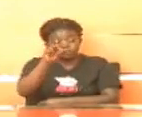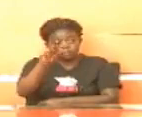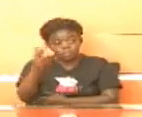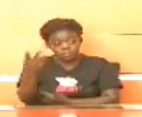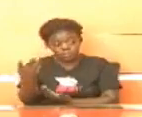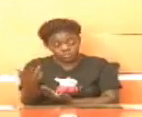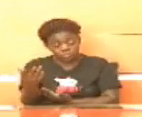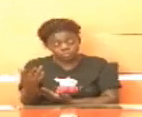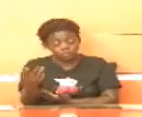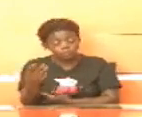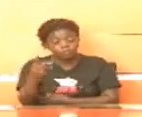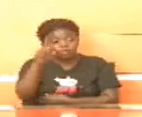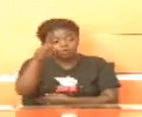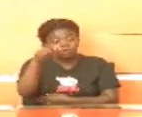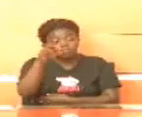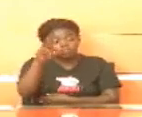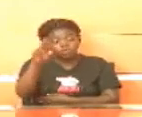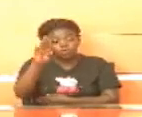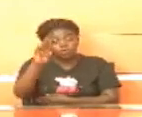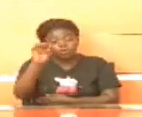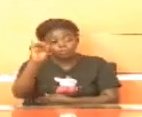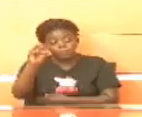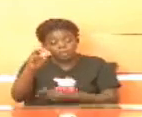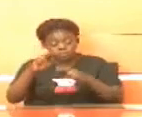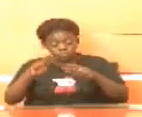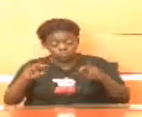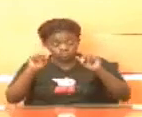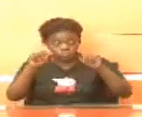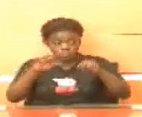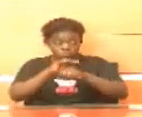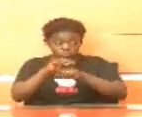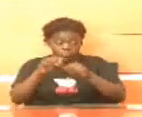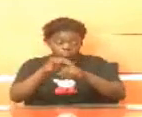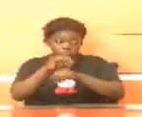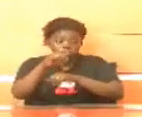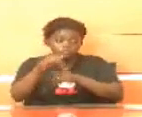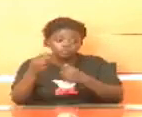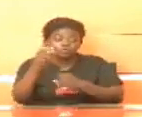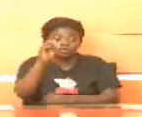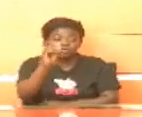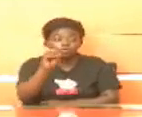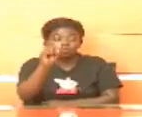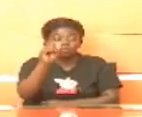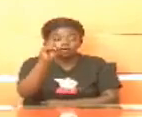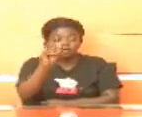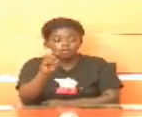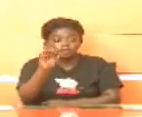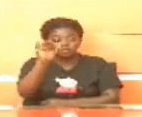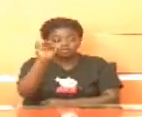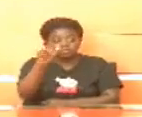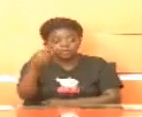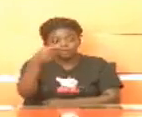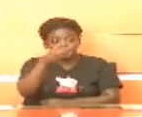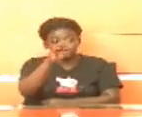Research onagamba nti osobolera ddala munnaffe okwekolera omukka guno